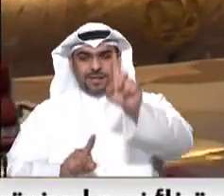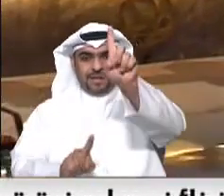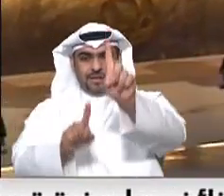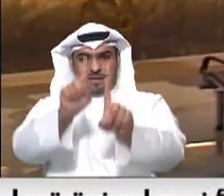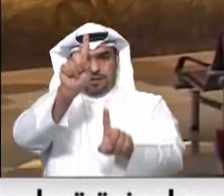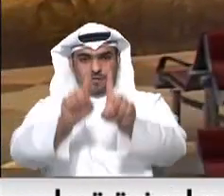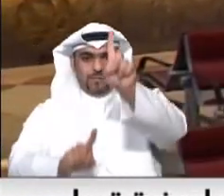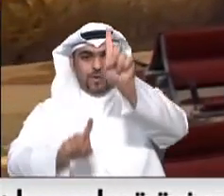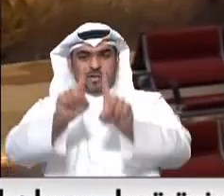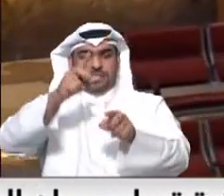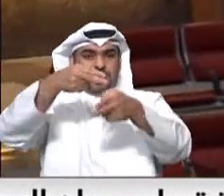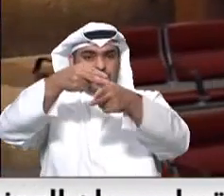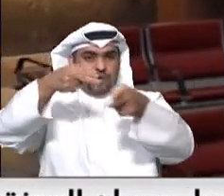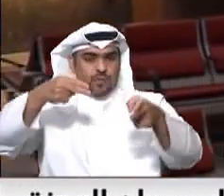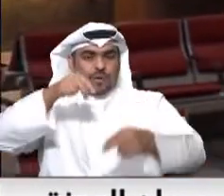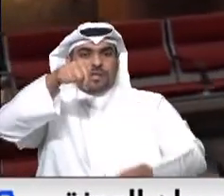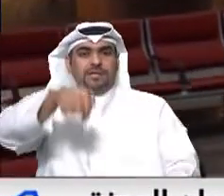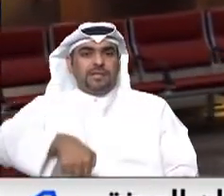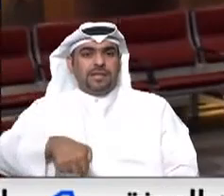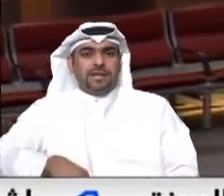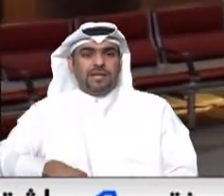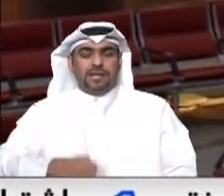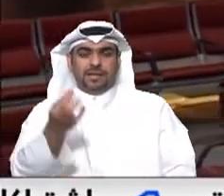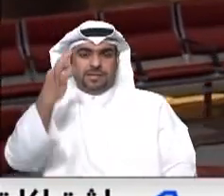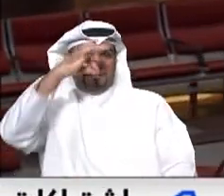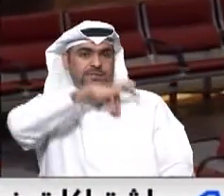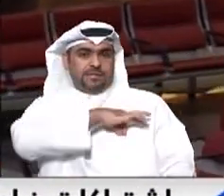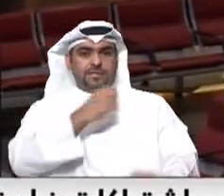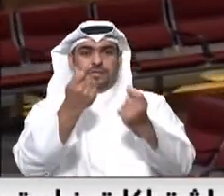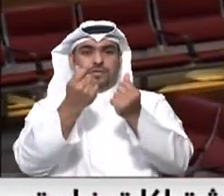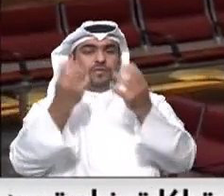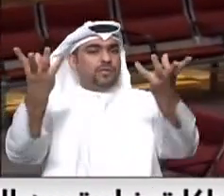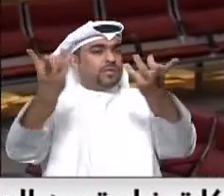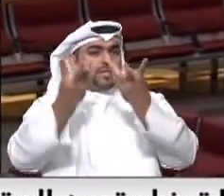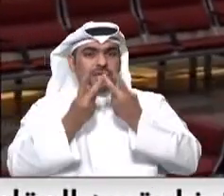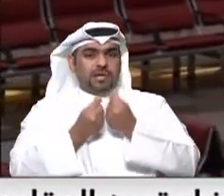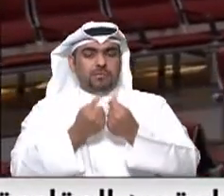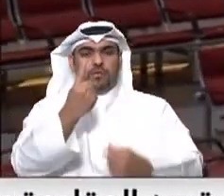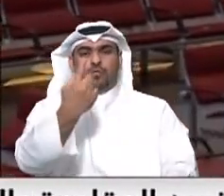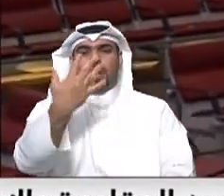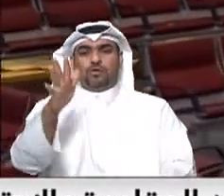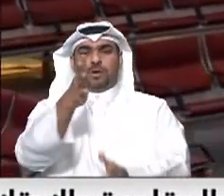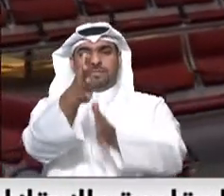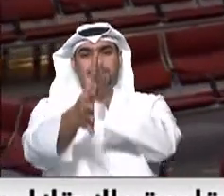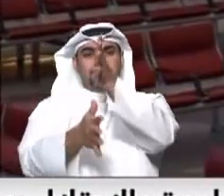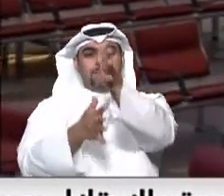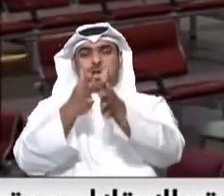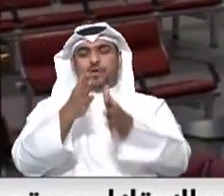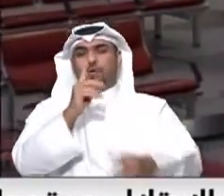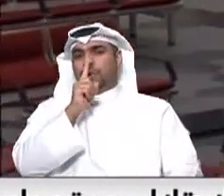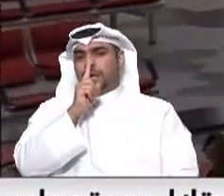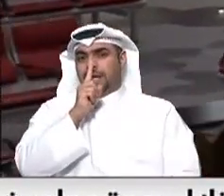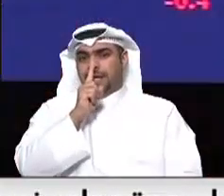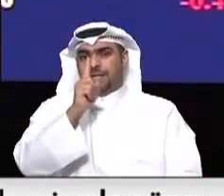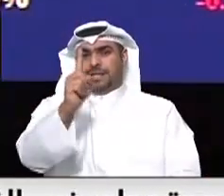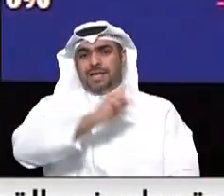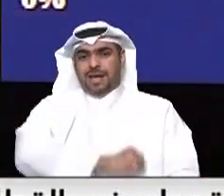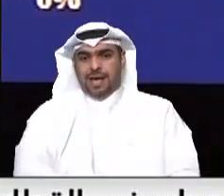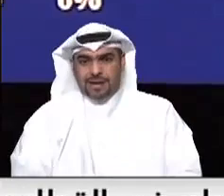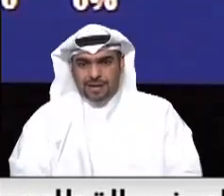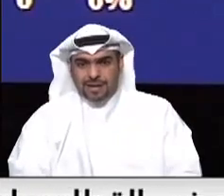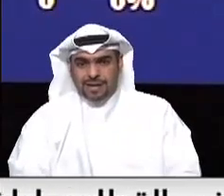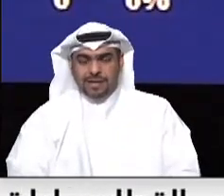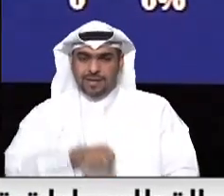نهاية الأسبوع بقيمة بلغت نحو 51 مليون دينار، وزعت على 224 سهما